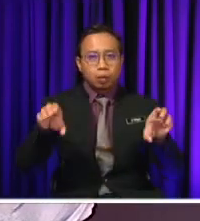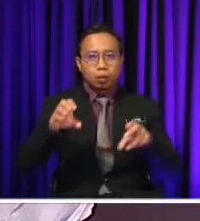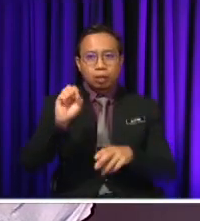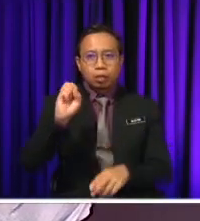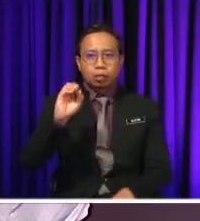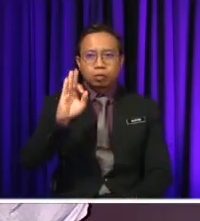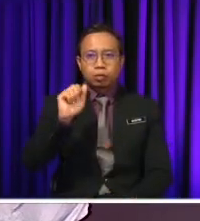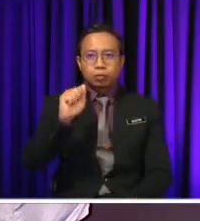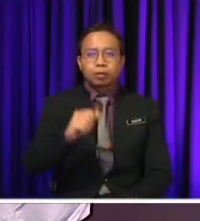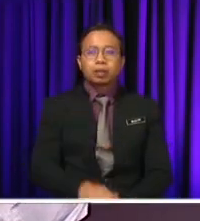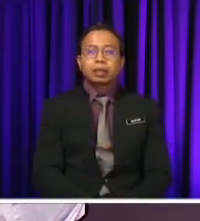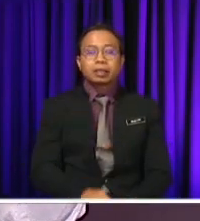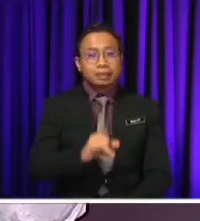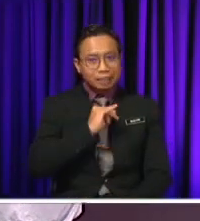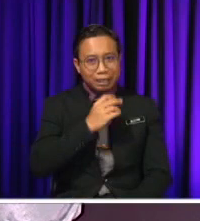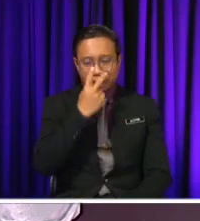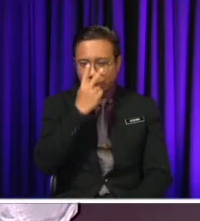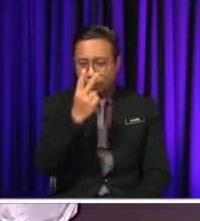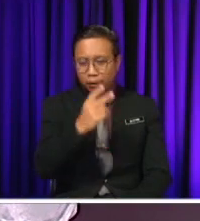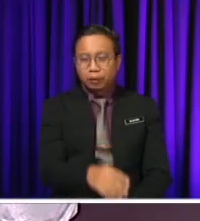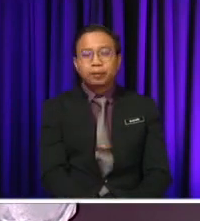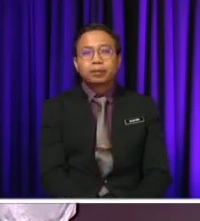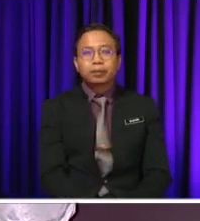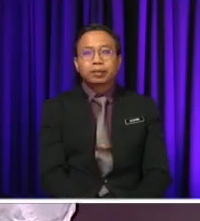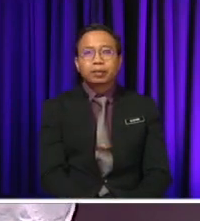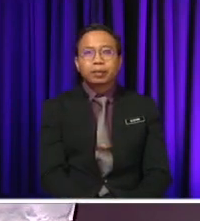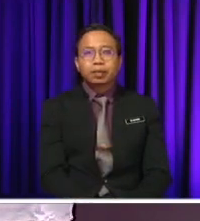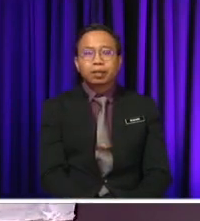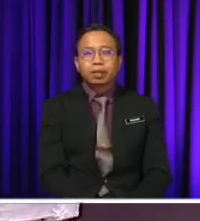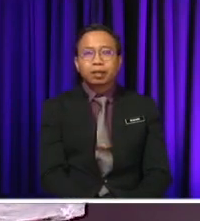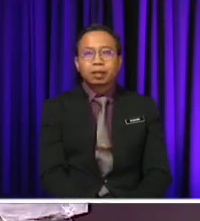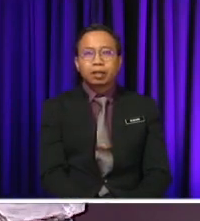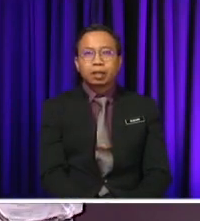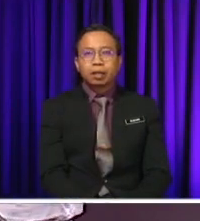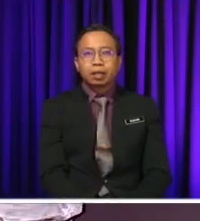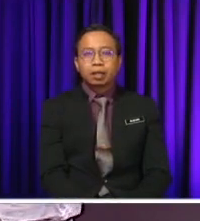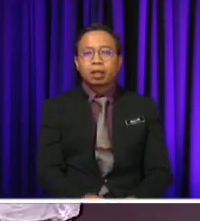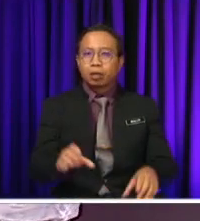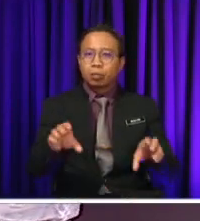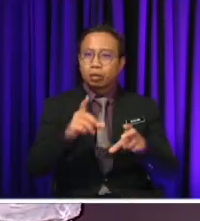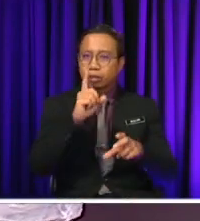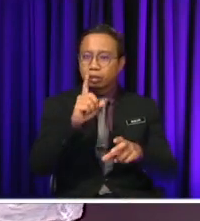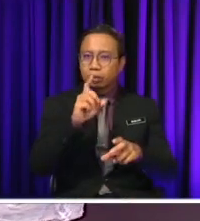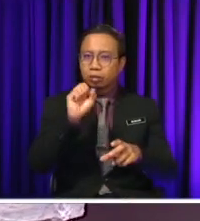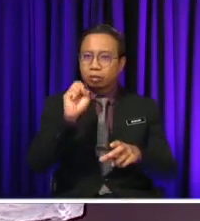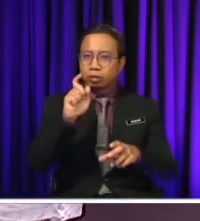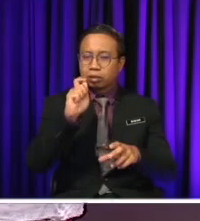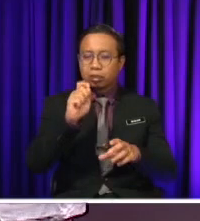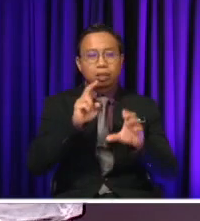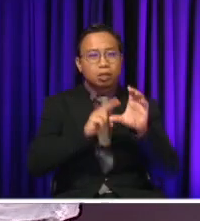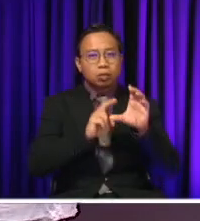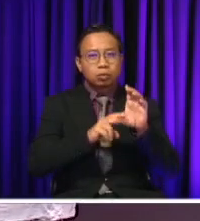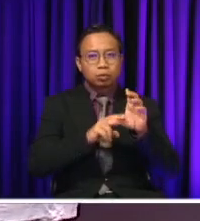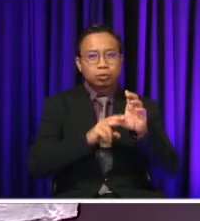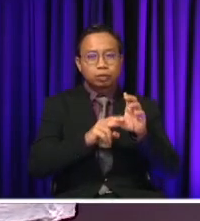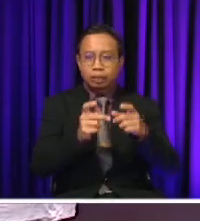yang saya nampak baru nih dia buat satu set kursi taman